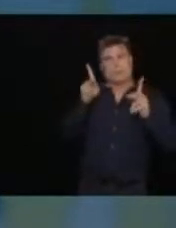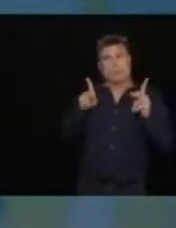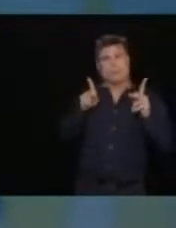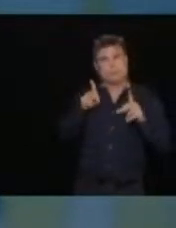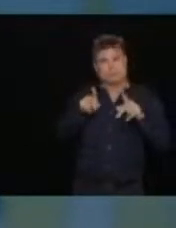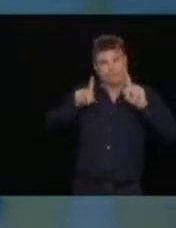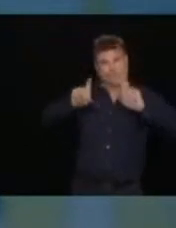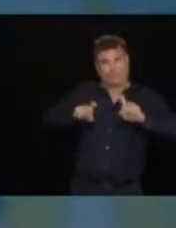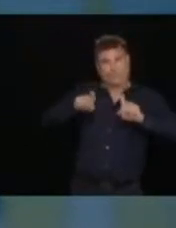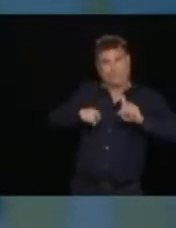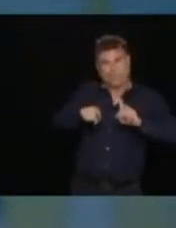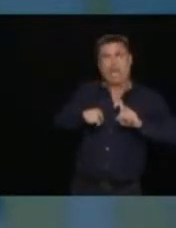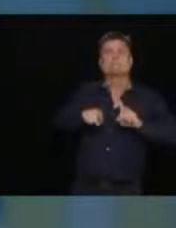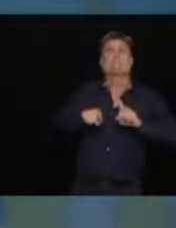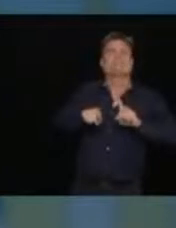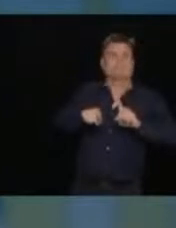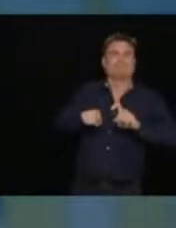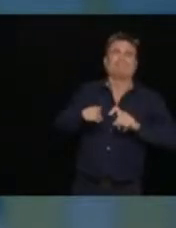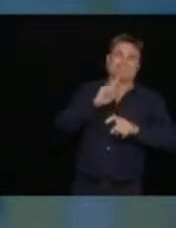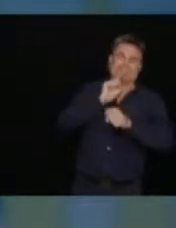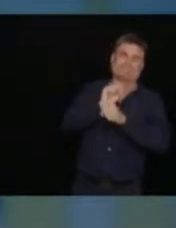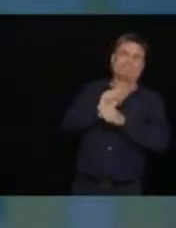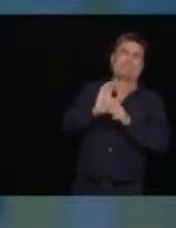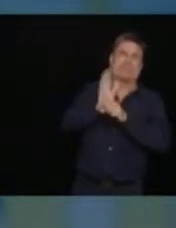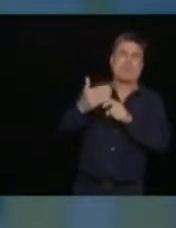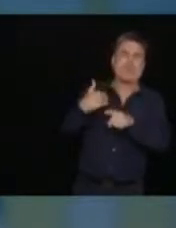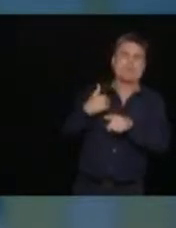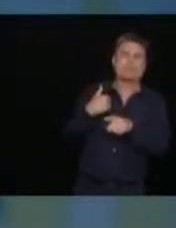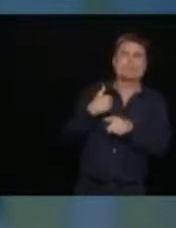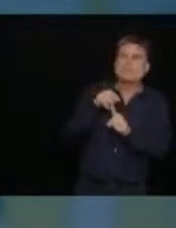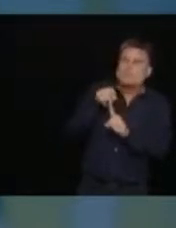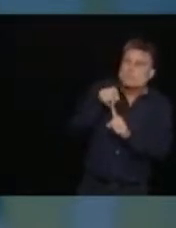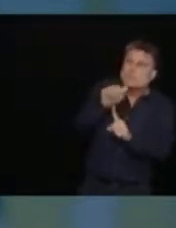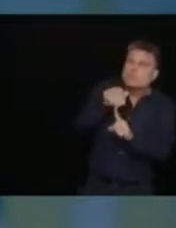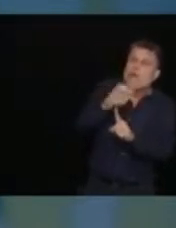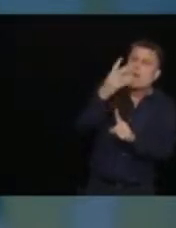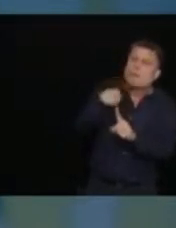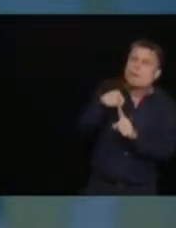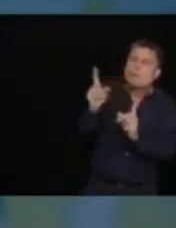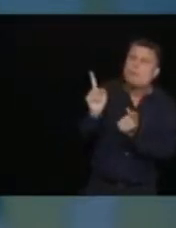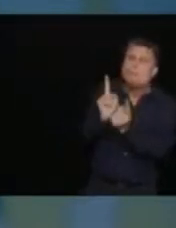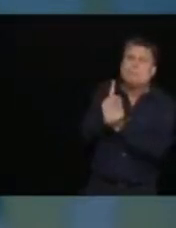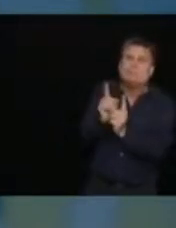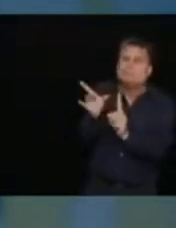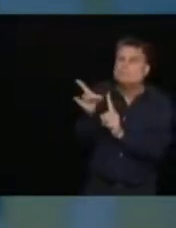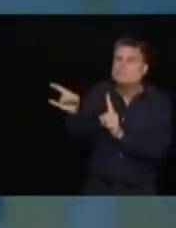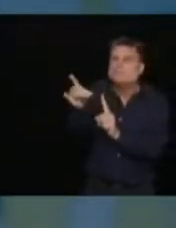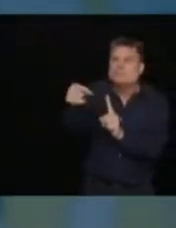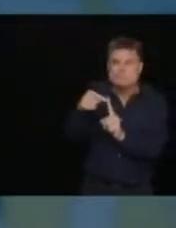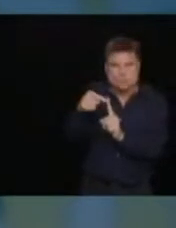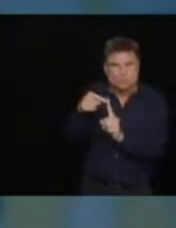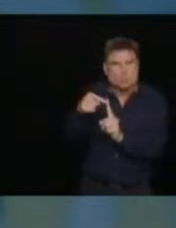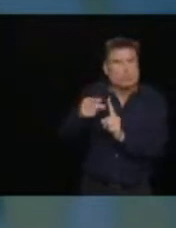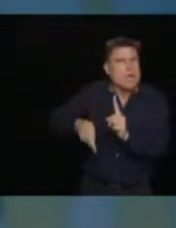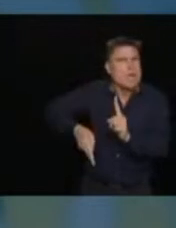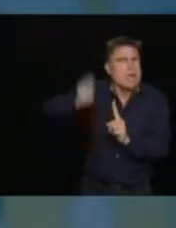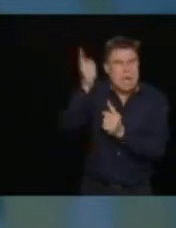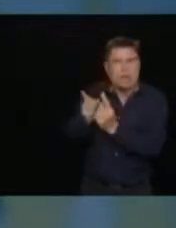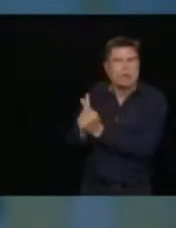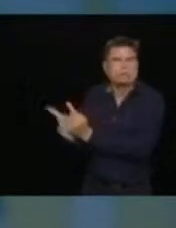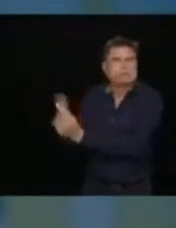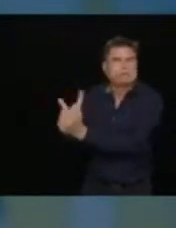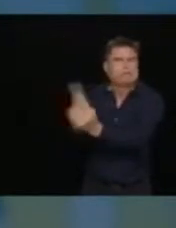那么他说到了过去几天看到了测试阳性的都是表明了都是在外面大量的接触引